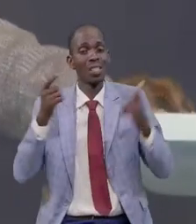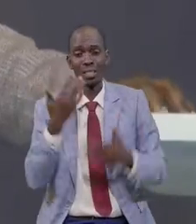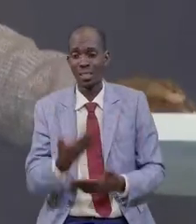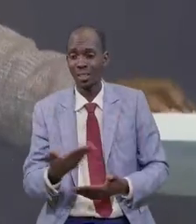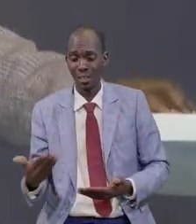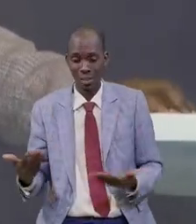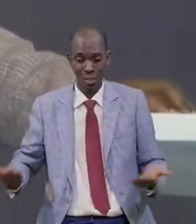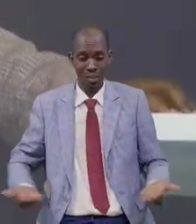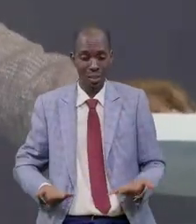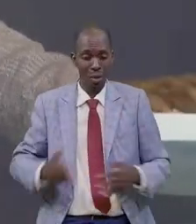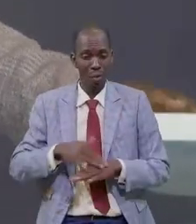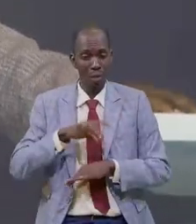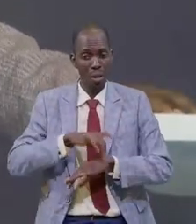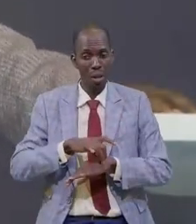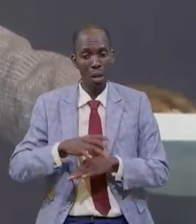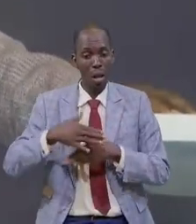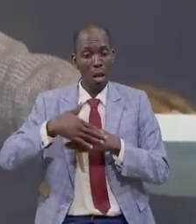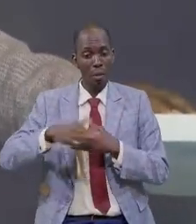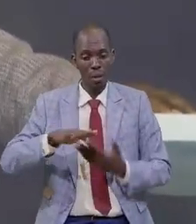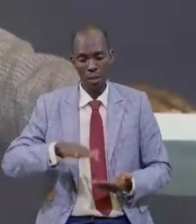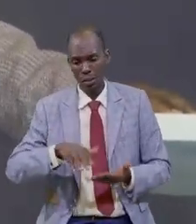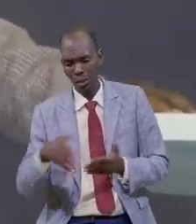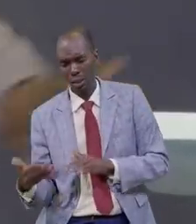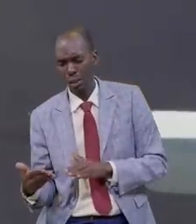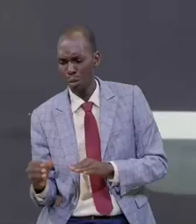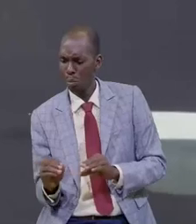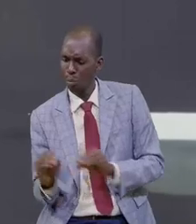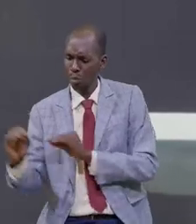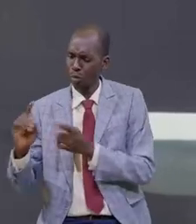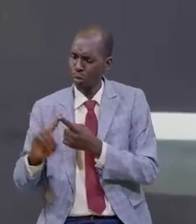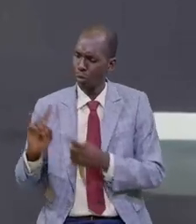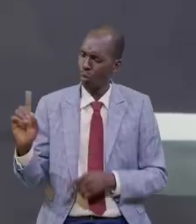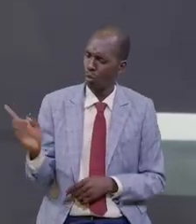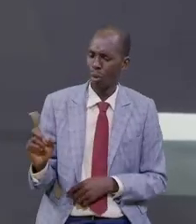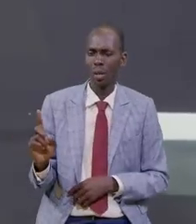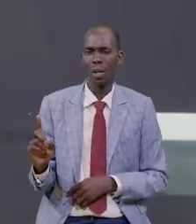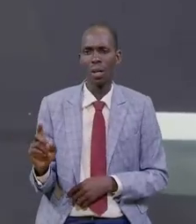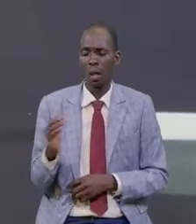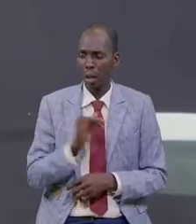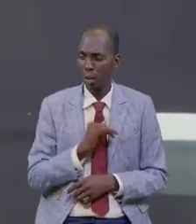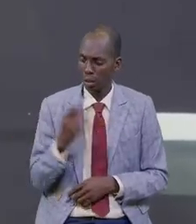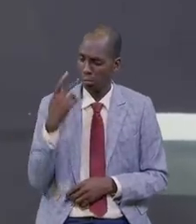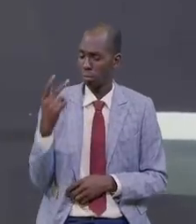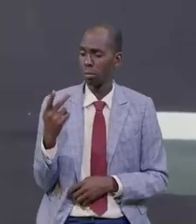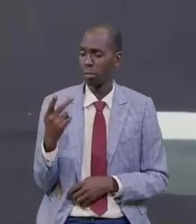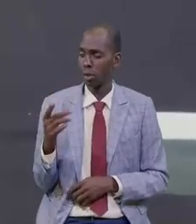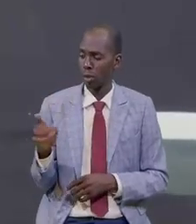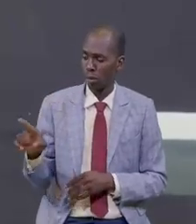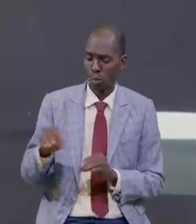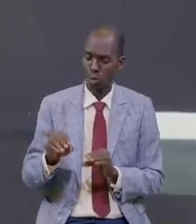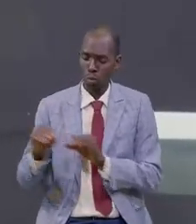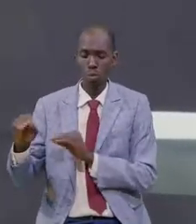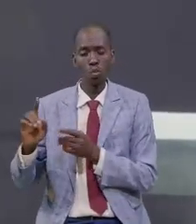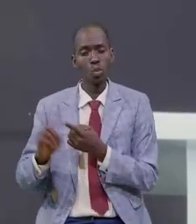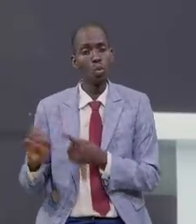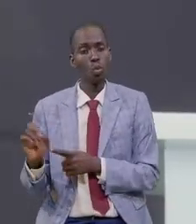qui vont dans l'au-delà après la mort et je vois là où ils sont allés et